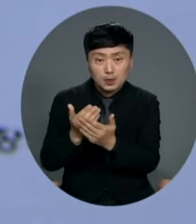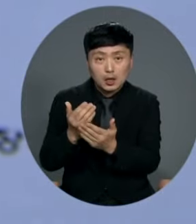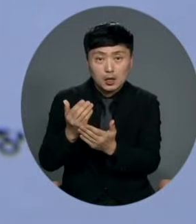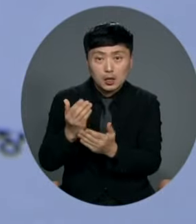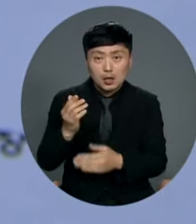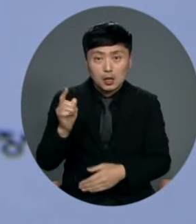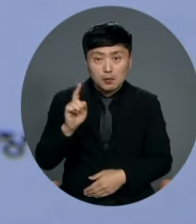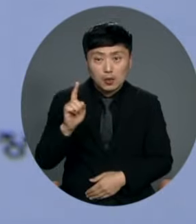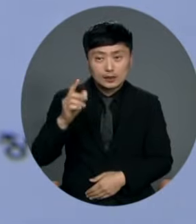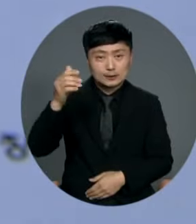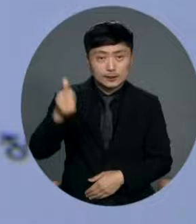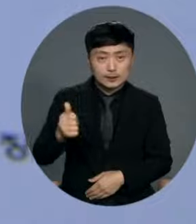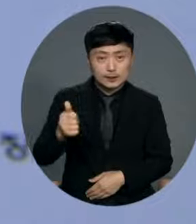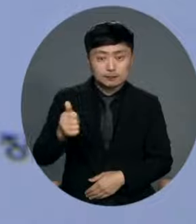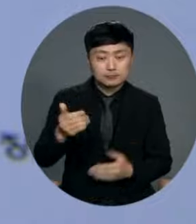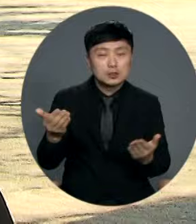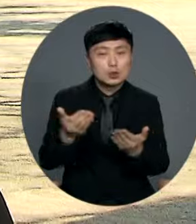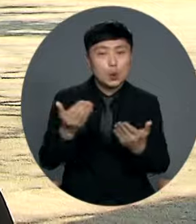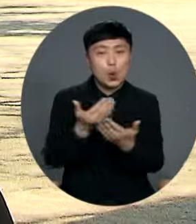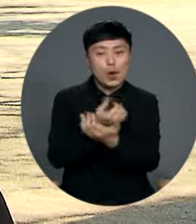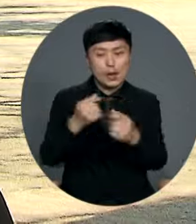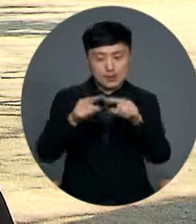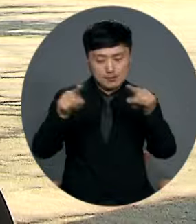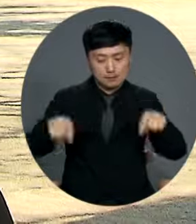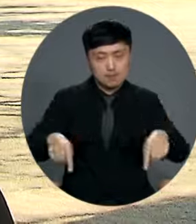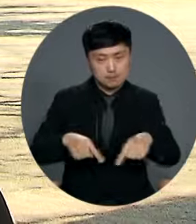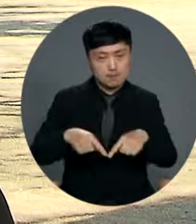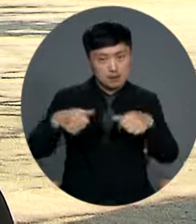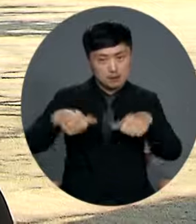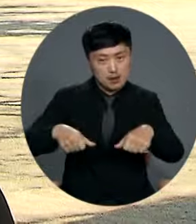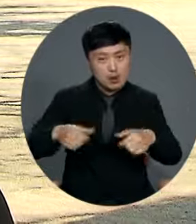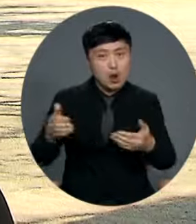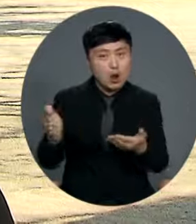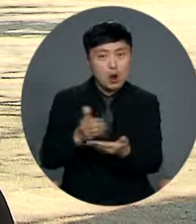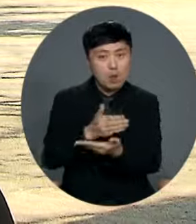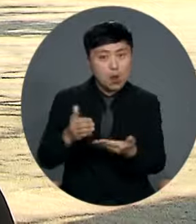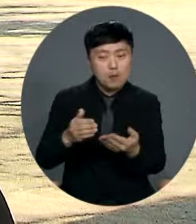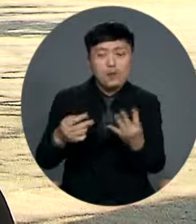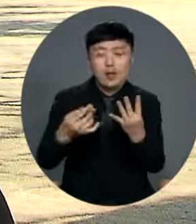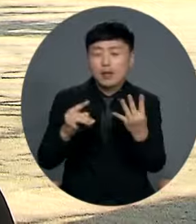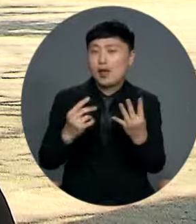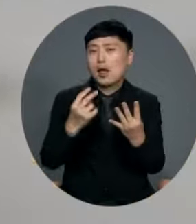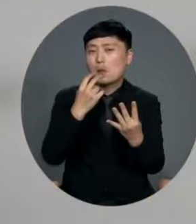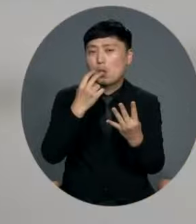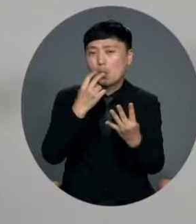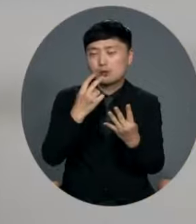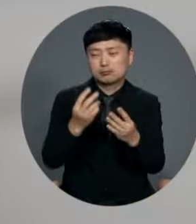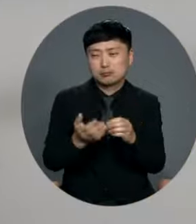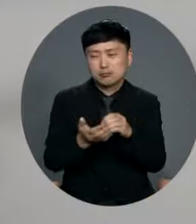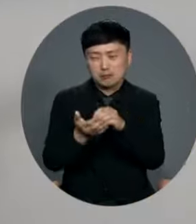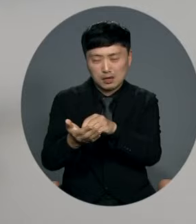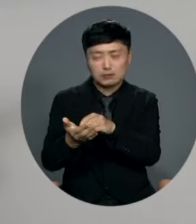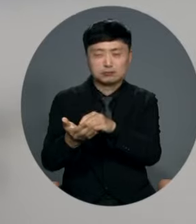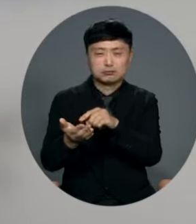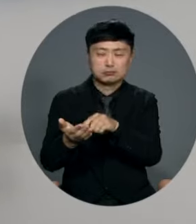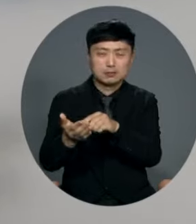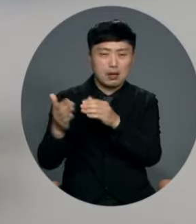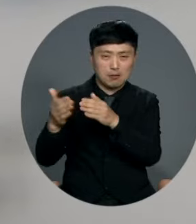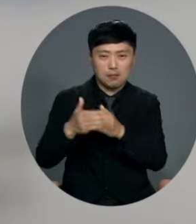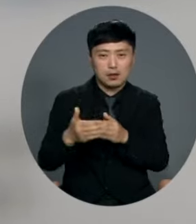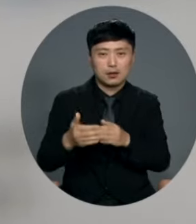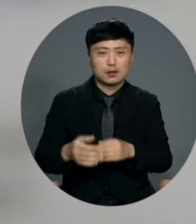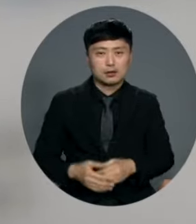사장은 의무사항인 근로계약서도 제대로 쓰지 않았고 사대보험 가입도 외면했습니다.